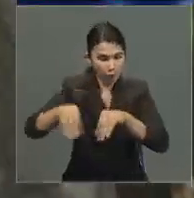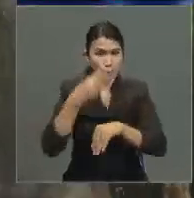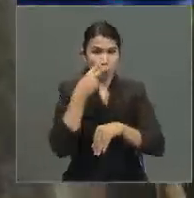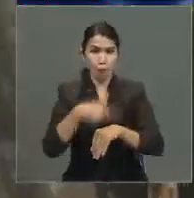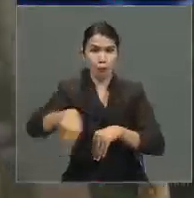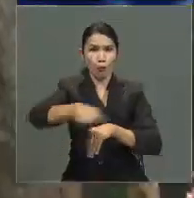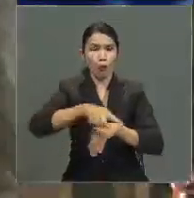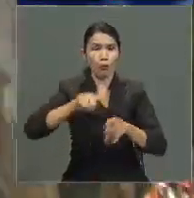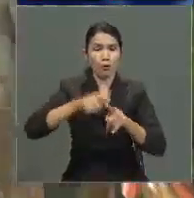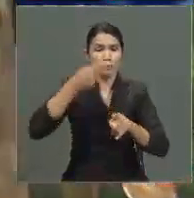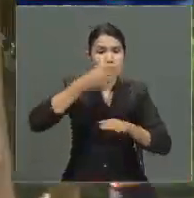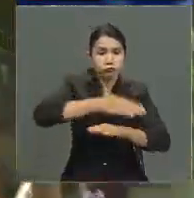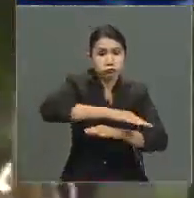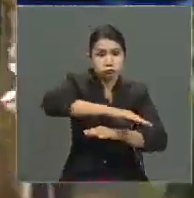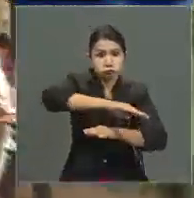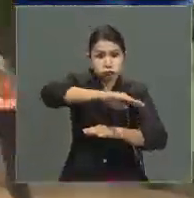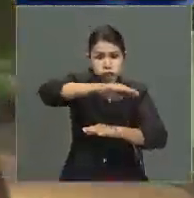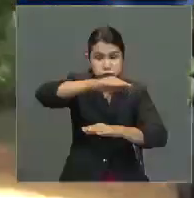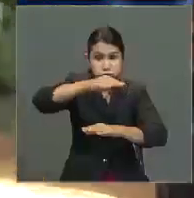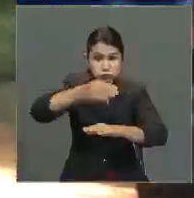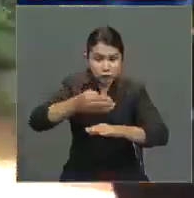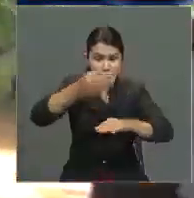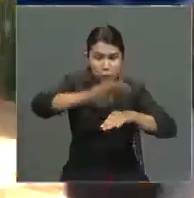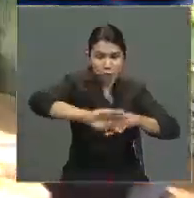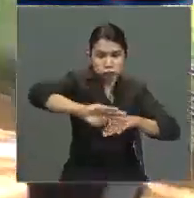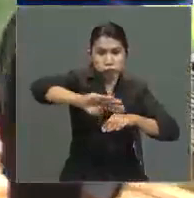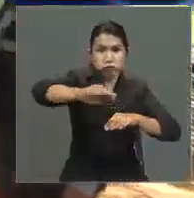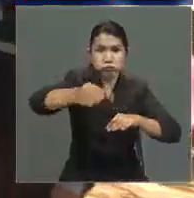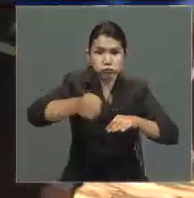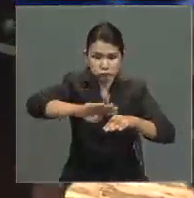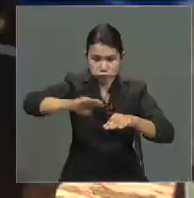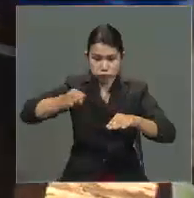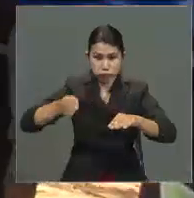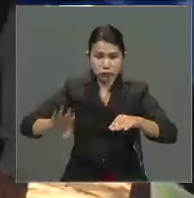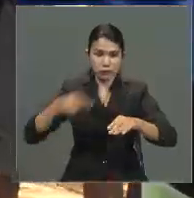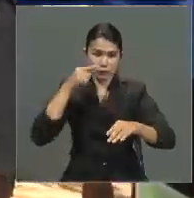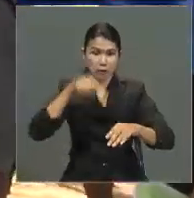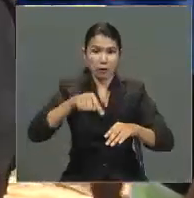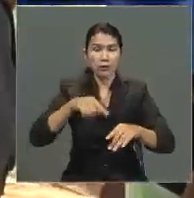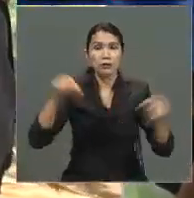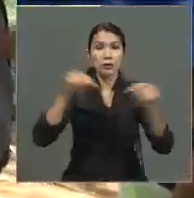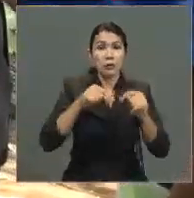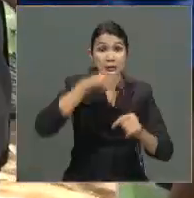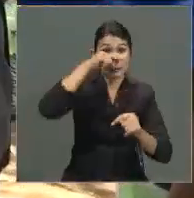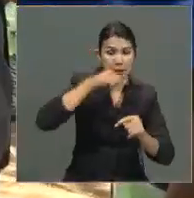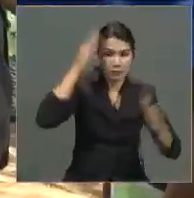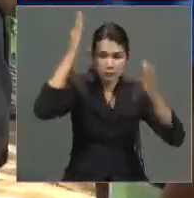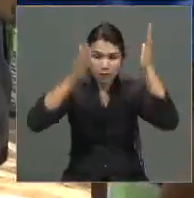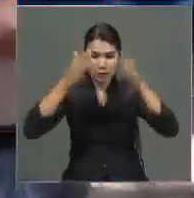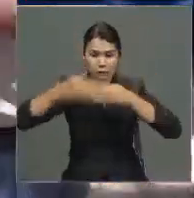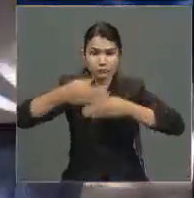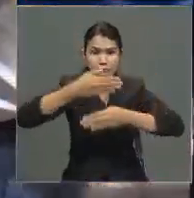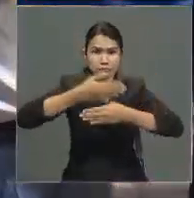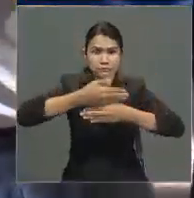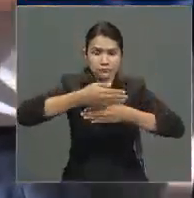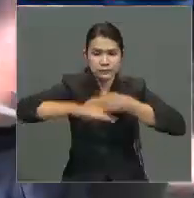ณะพื้นที่เป็นเทือกเขาค่ะมีภูเขาที่สลับซับซ้อนเป็นพรมแดนระหว่างประเทศไทยกับประเทศมาเลเซียอุดมสม